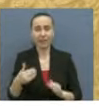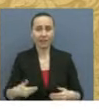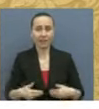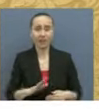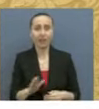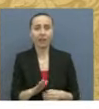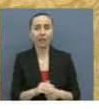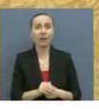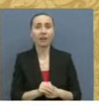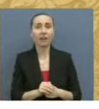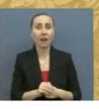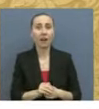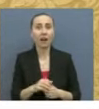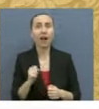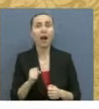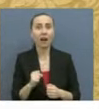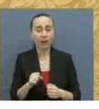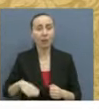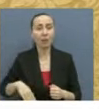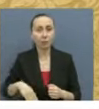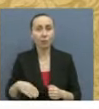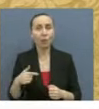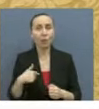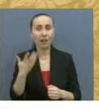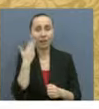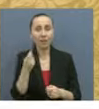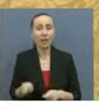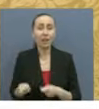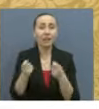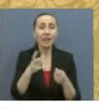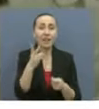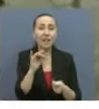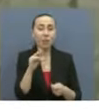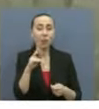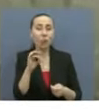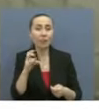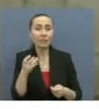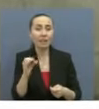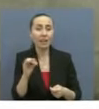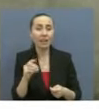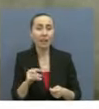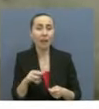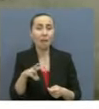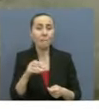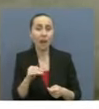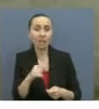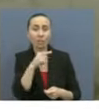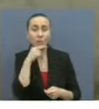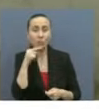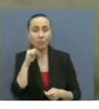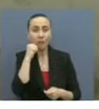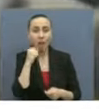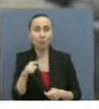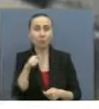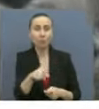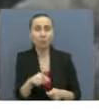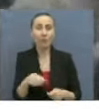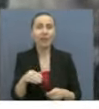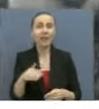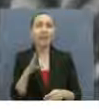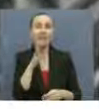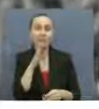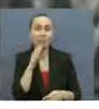А куль, да, потом вот это... Туда привезли, было село Никольское. Машу разместили в доме русской бабушки. Девочку выкупали